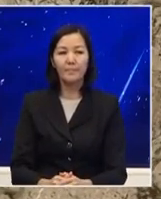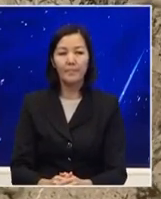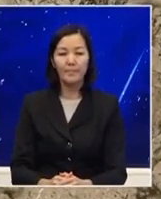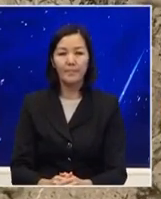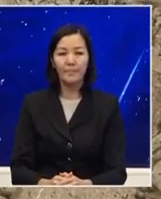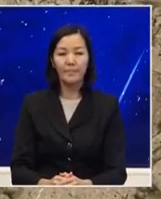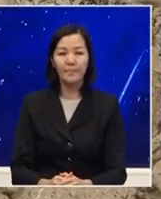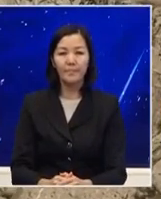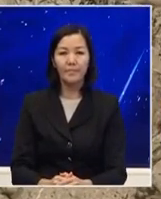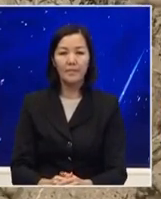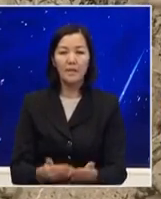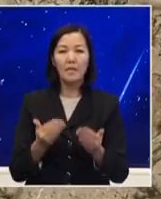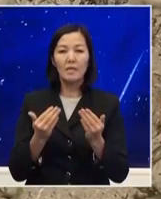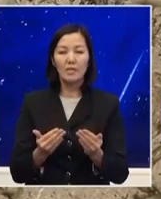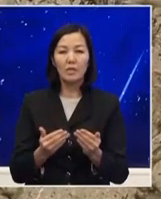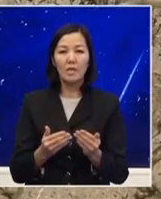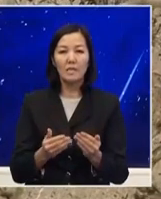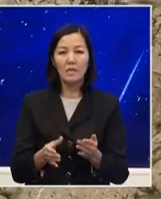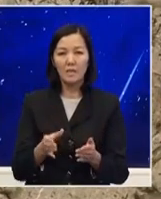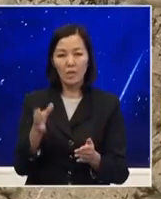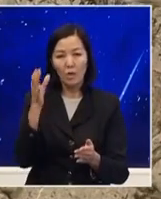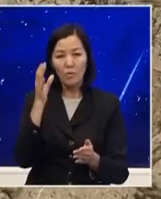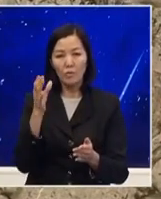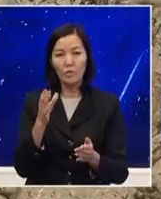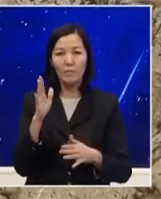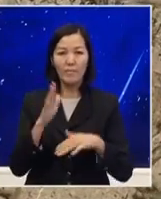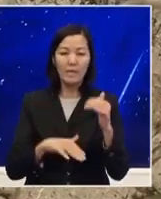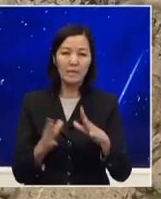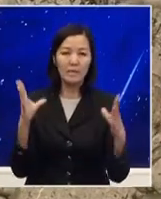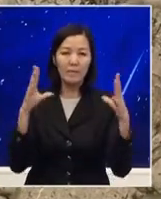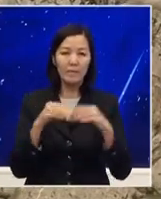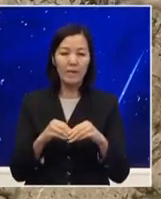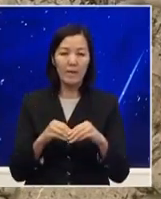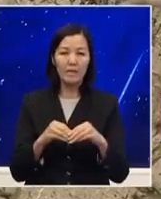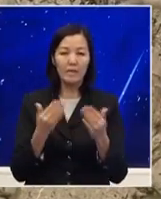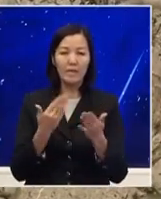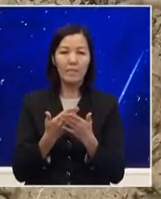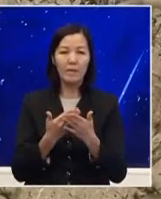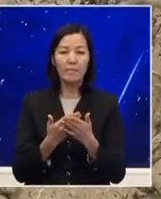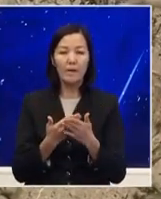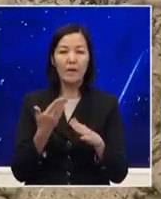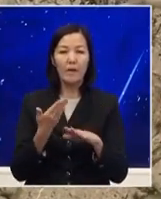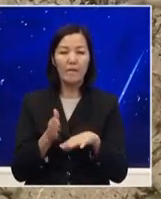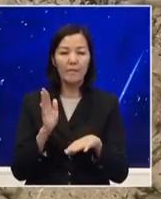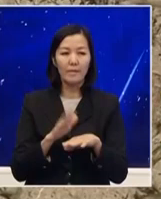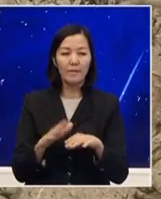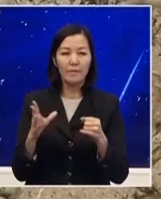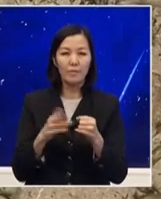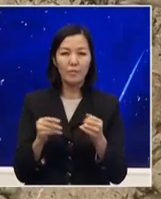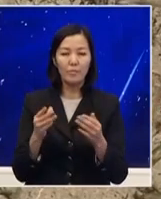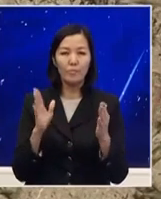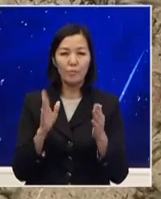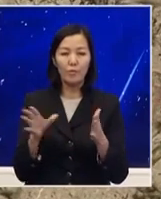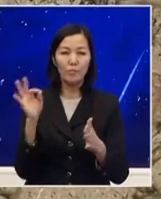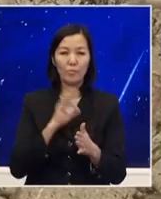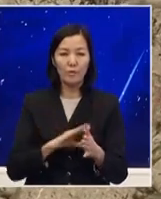эсептейбиз. Данный научный проект решит не только проблему непригодных под сельское хозяйство земель, но и затронет вопрос импортозамещения. Казахстан